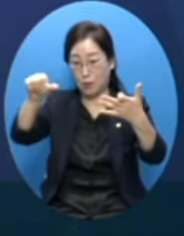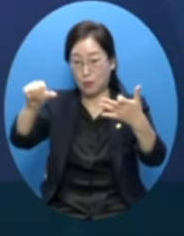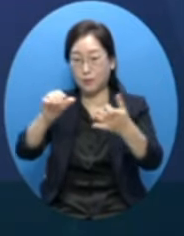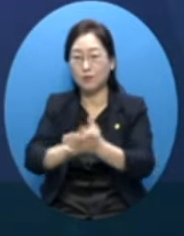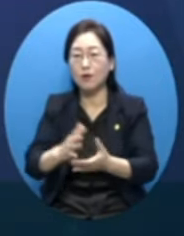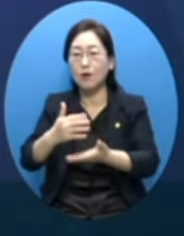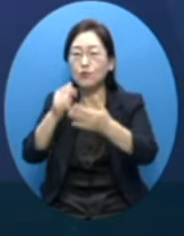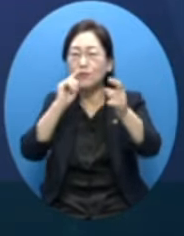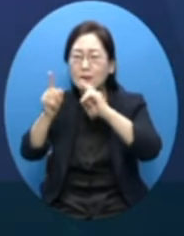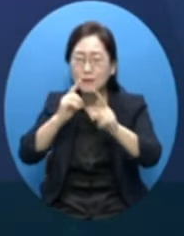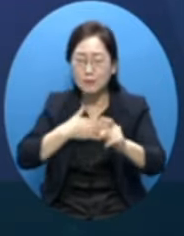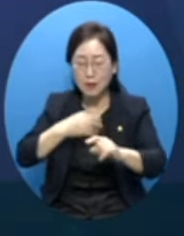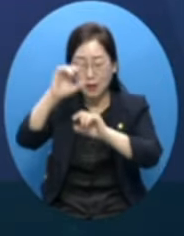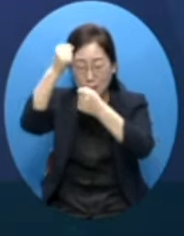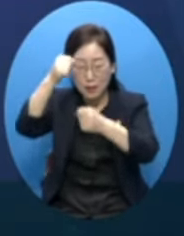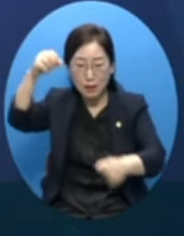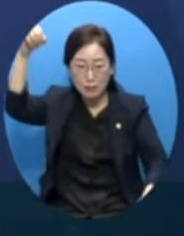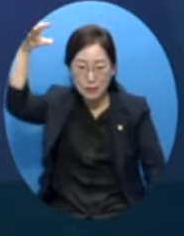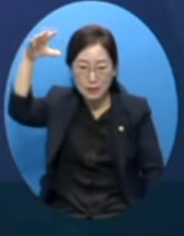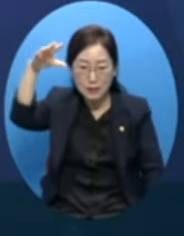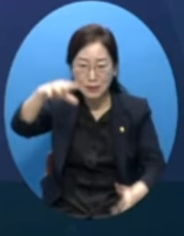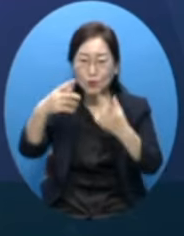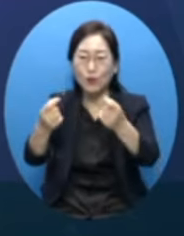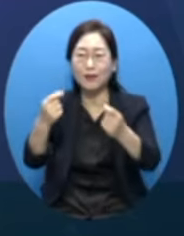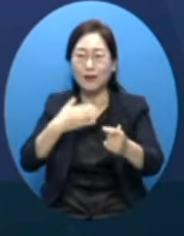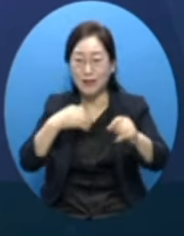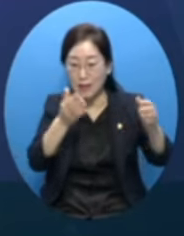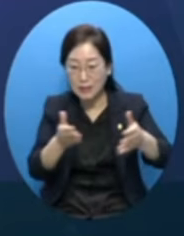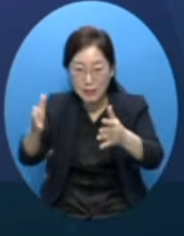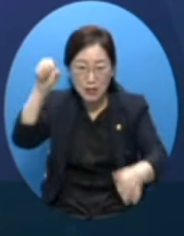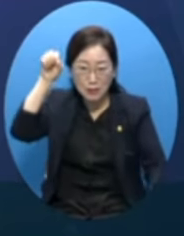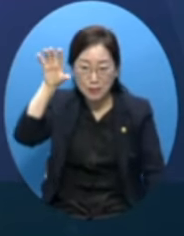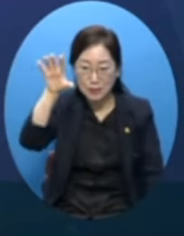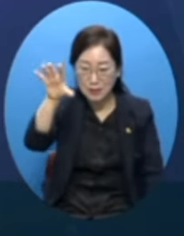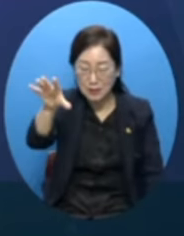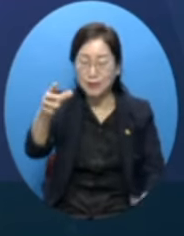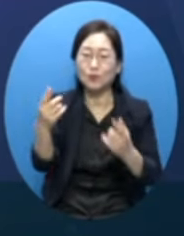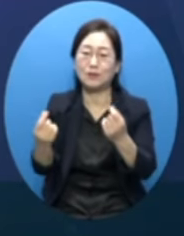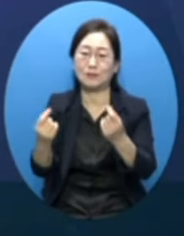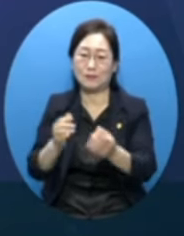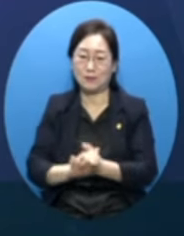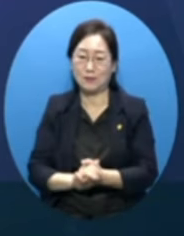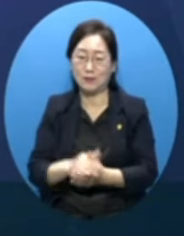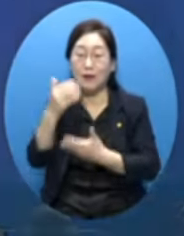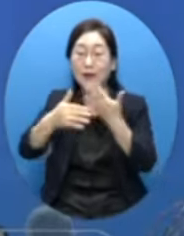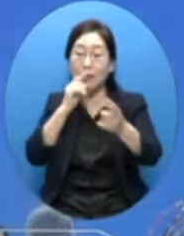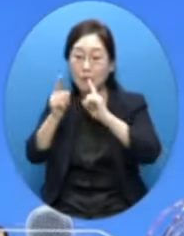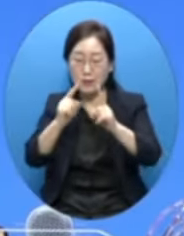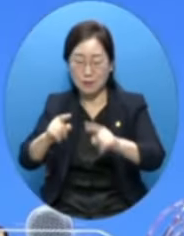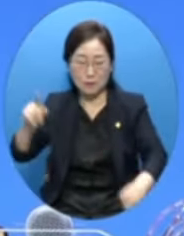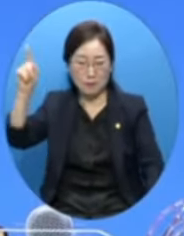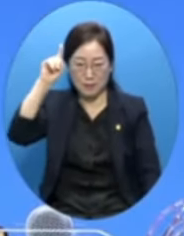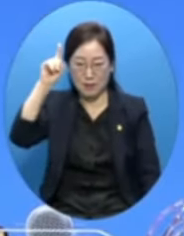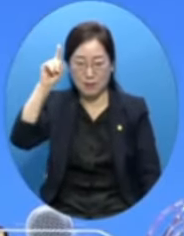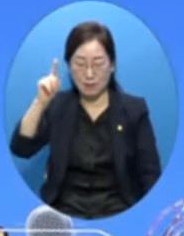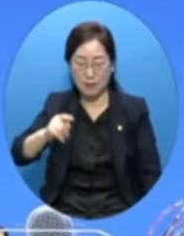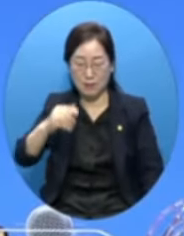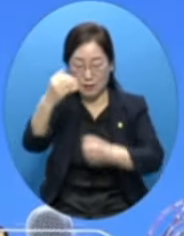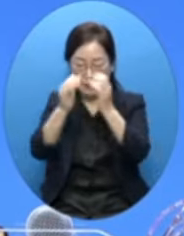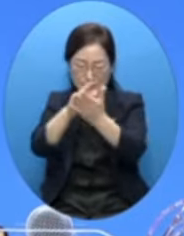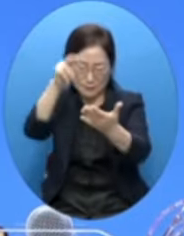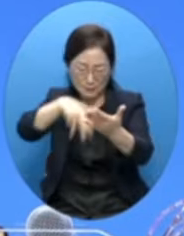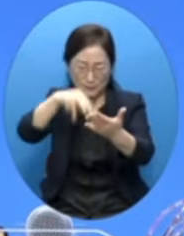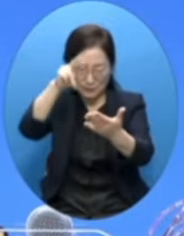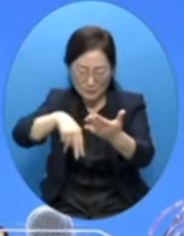주의 말씀은 내 발의 등이요 내 길의 빛이니이다. 하나님의 말씀을 전적으로 묵상하고